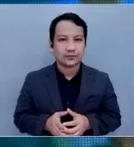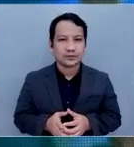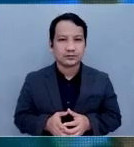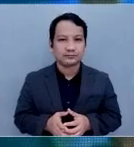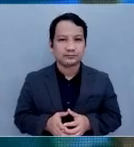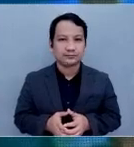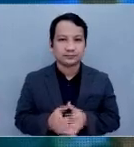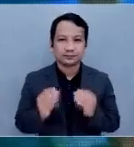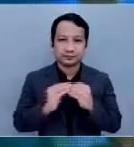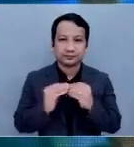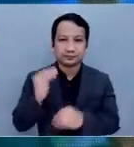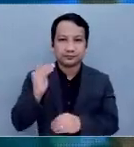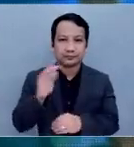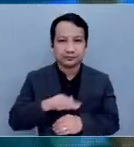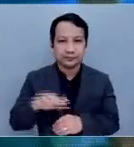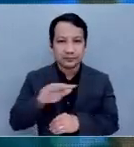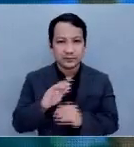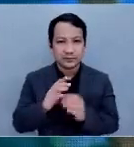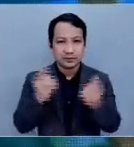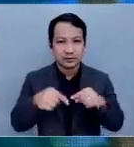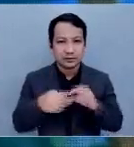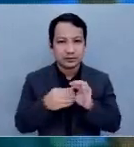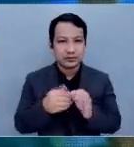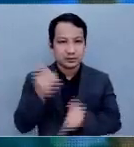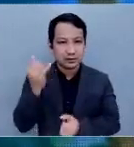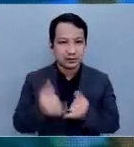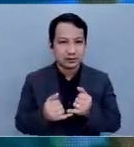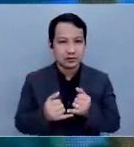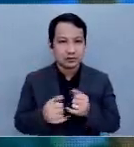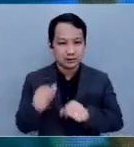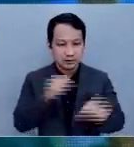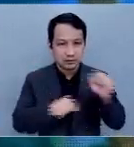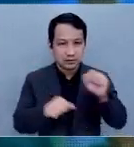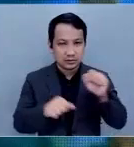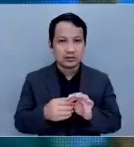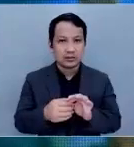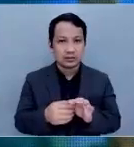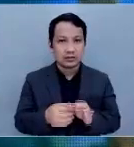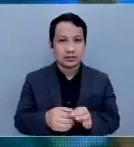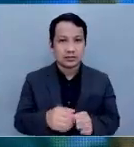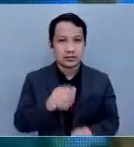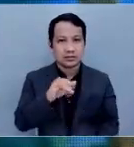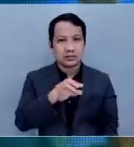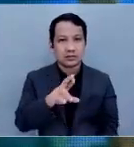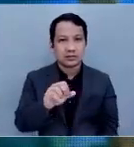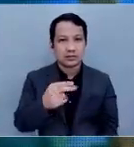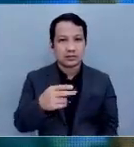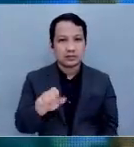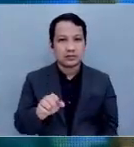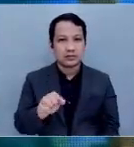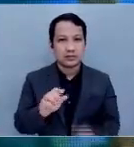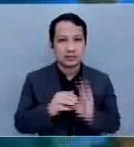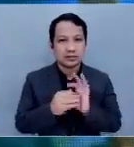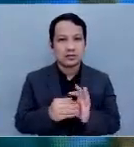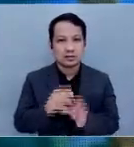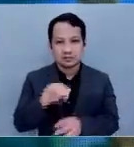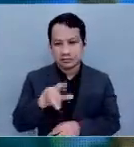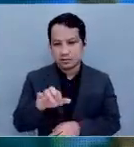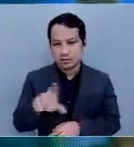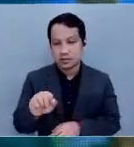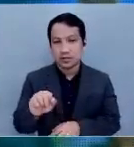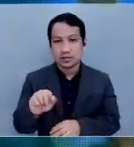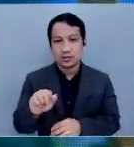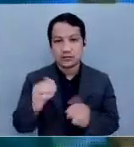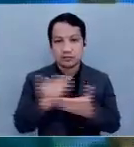Lalong umiinit ang eksena sa huling linggo ng hit action seryeng The Iron Heart. Ang pelikulang Mallari naman may pasilip sa